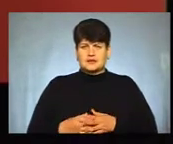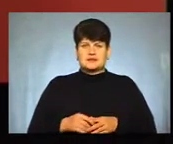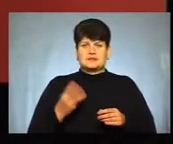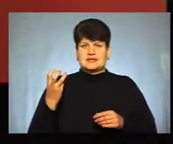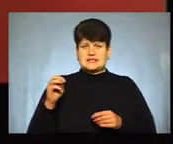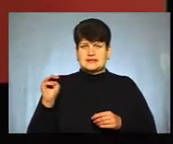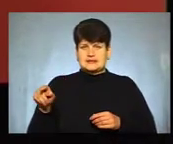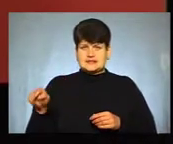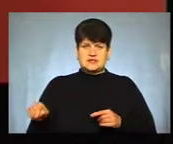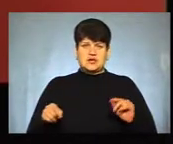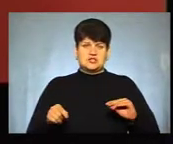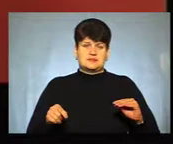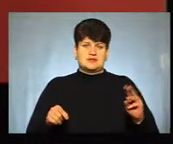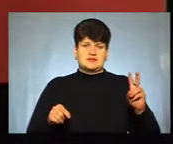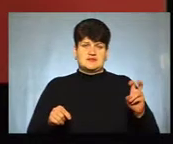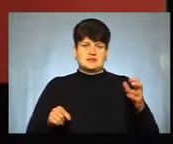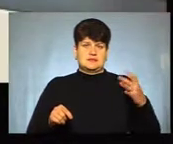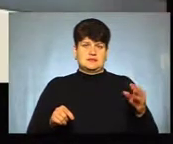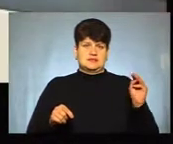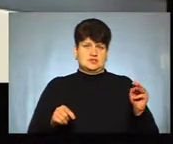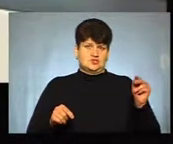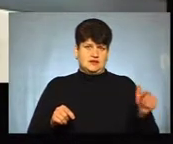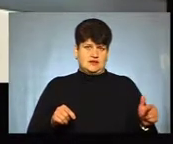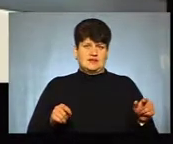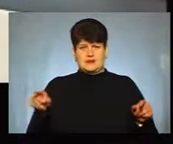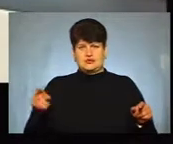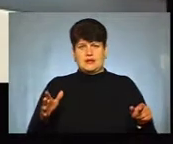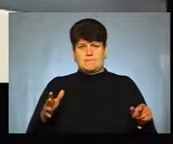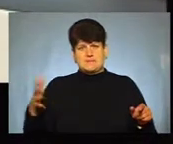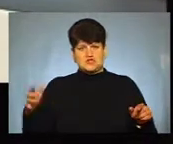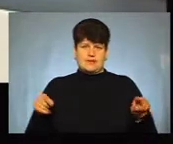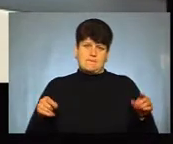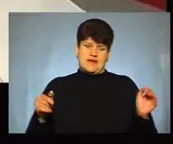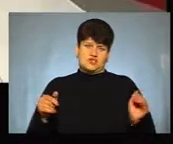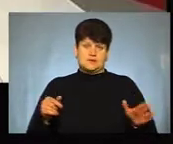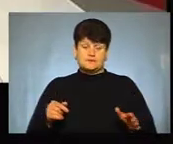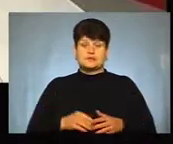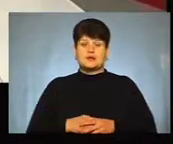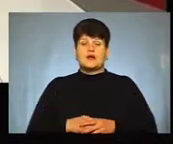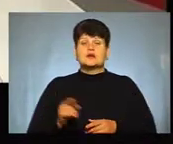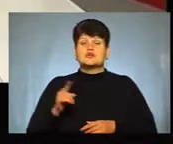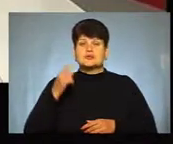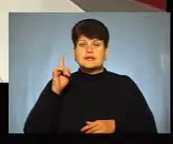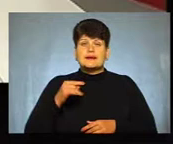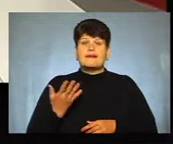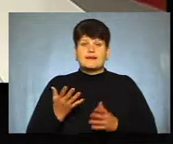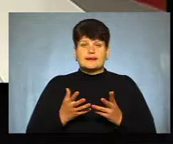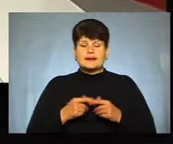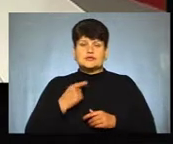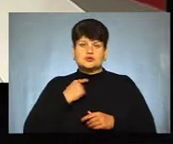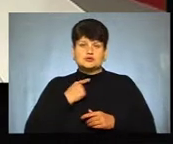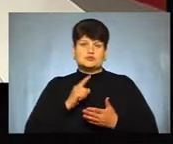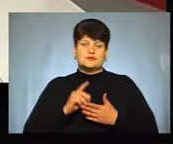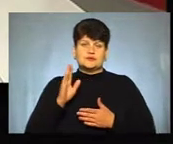тисяч написати, а інші написати 250 тисяч гривень. Відповідно, там буде більше, а там буде менше. Що відомо, яка кількість голосів повинна бути,